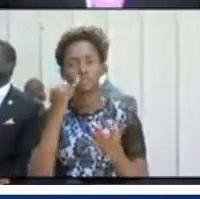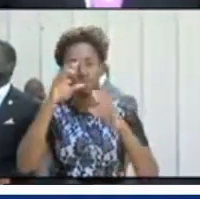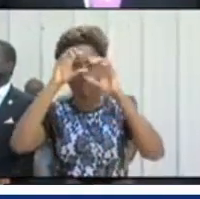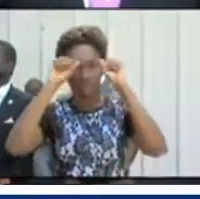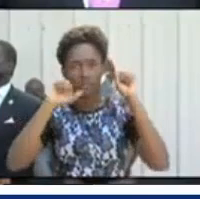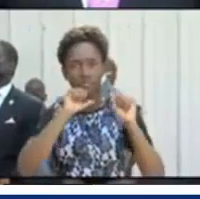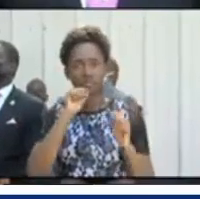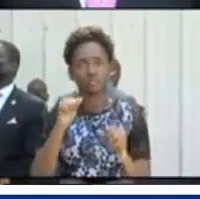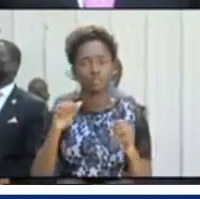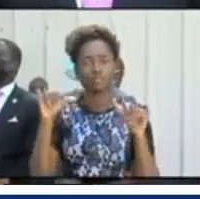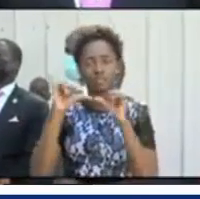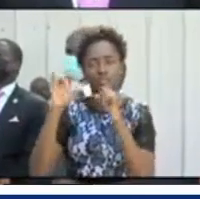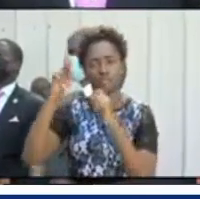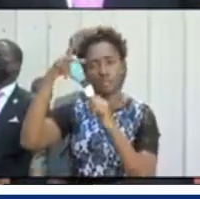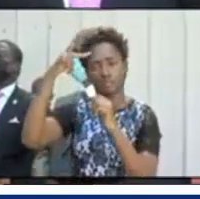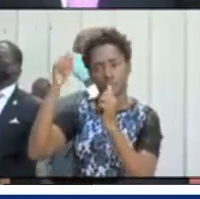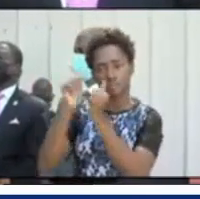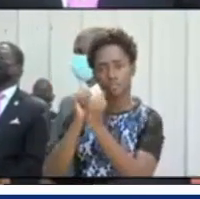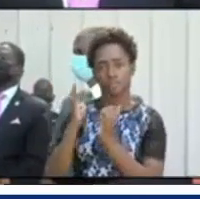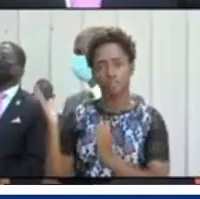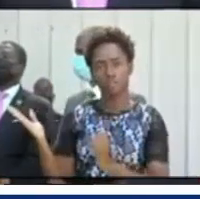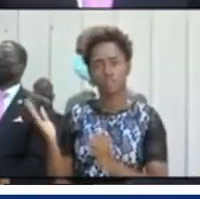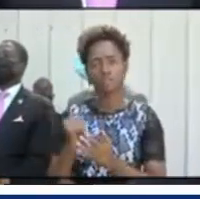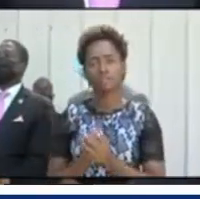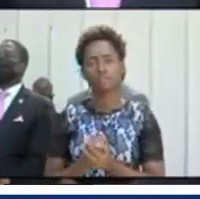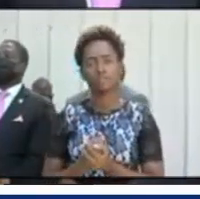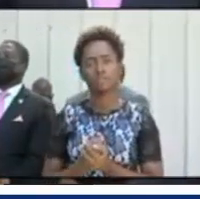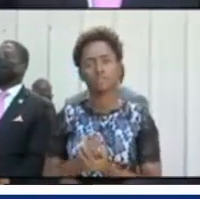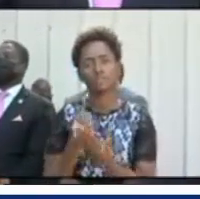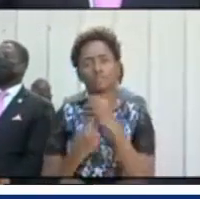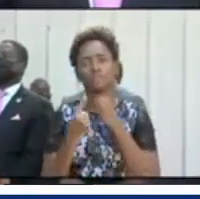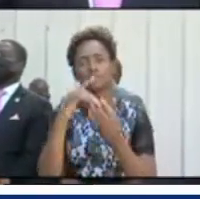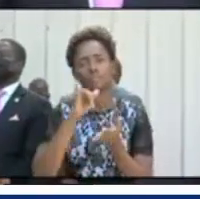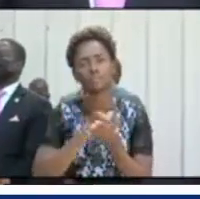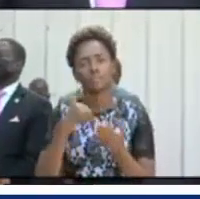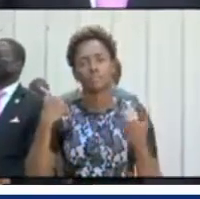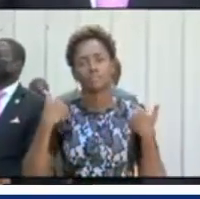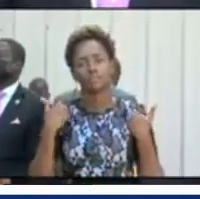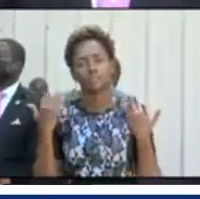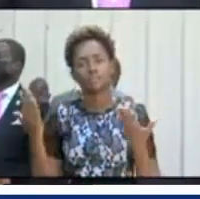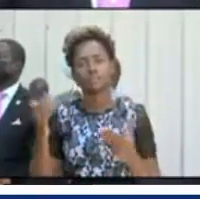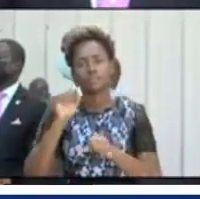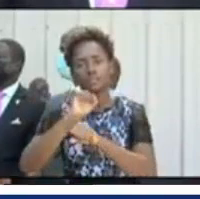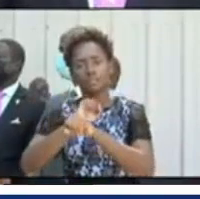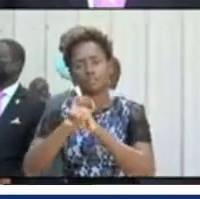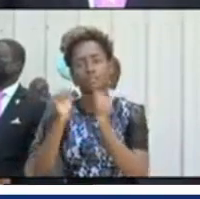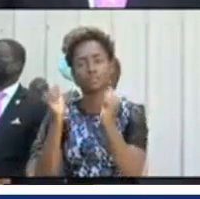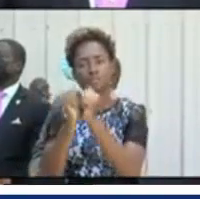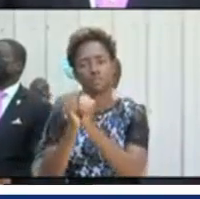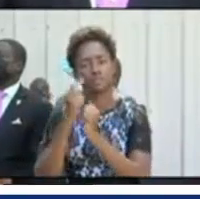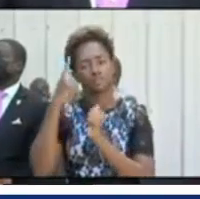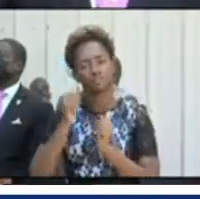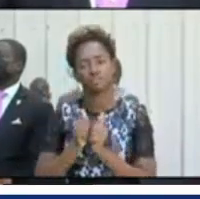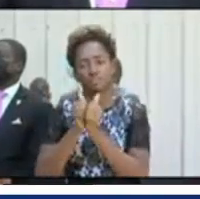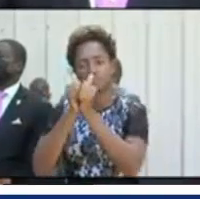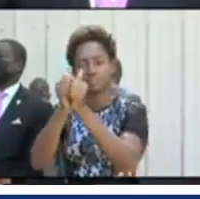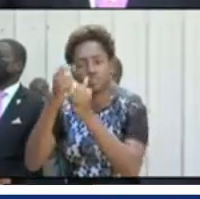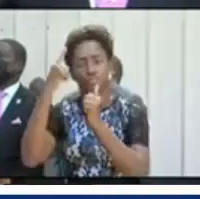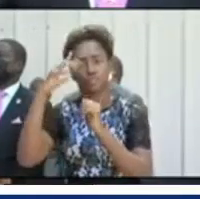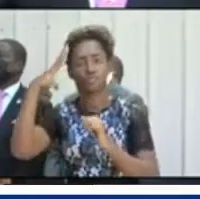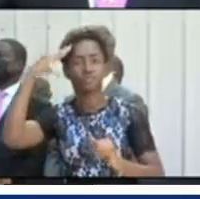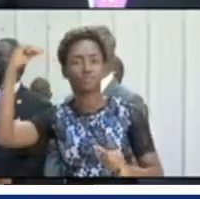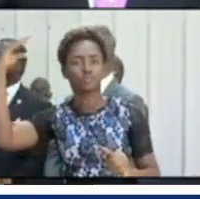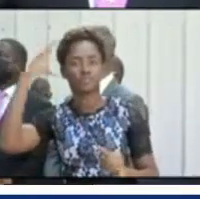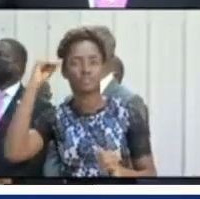dans même bloc politique avec nous seul ça m'a bien c'est travailler avec lui pour accompagner pour expérience